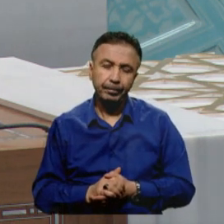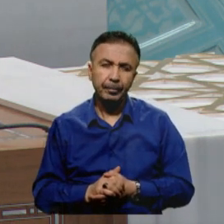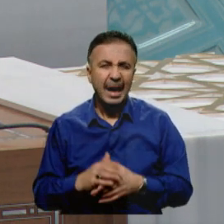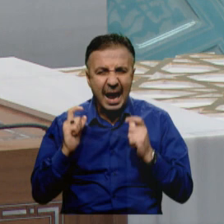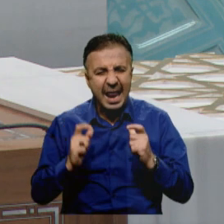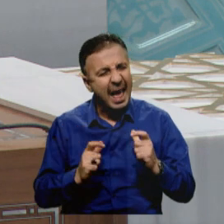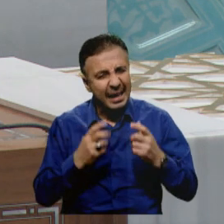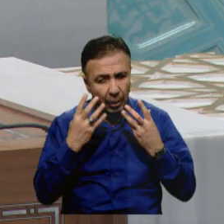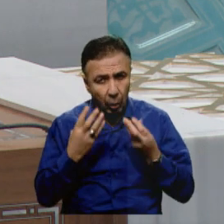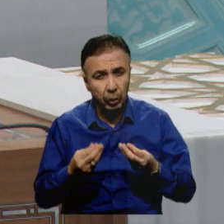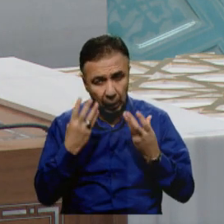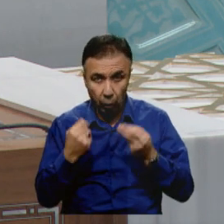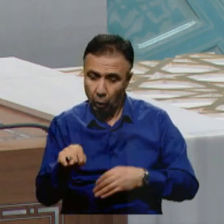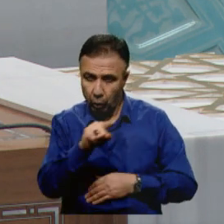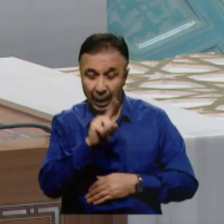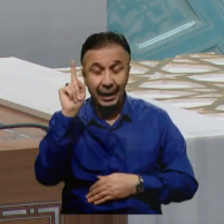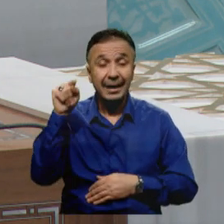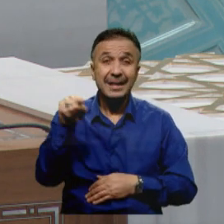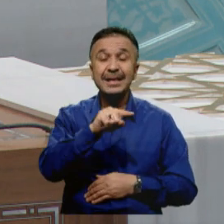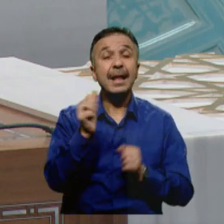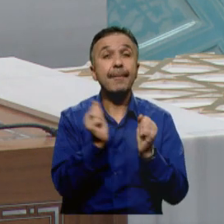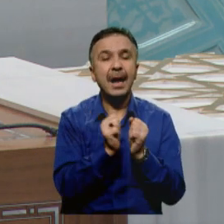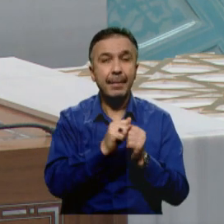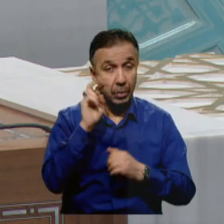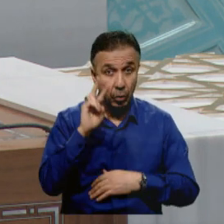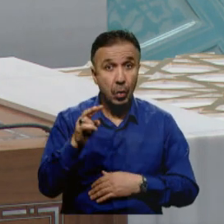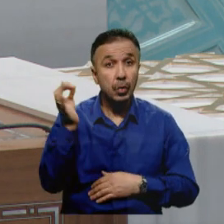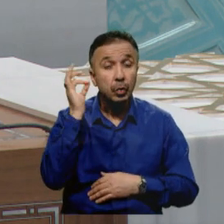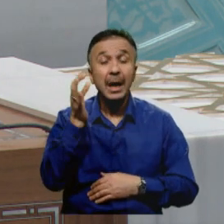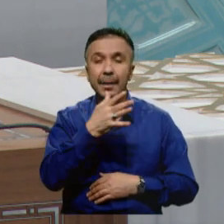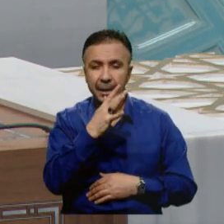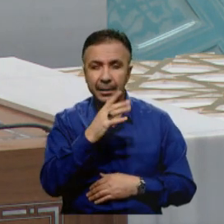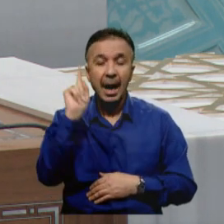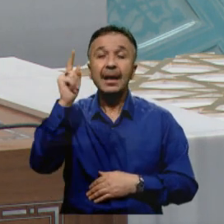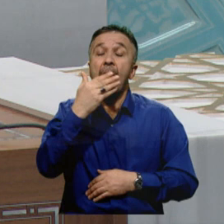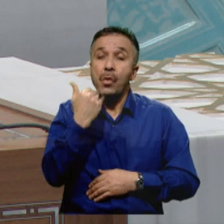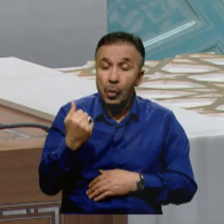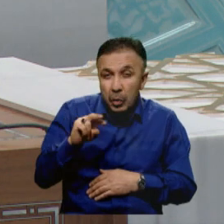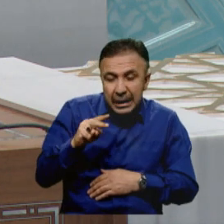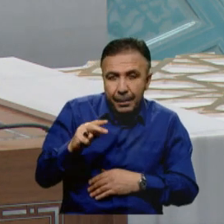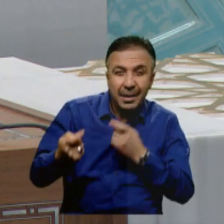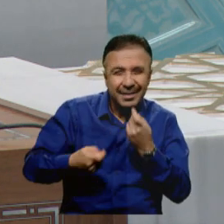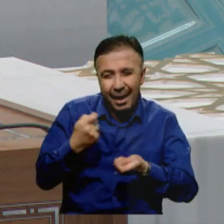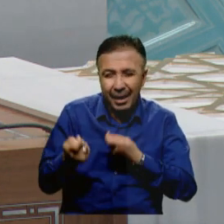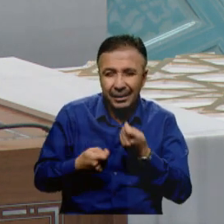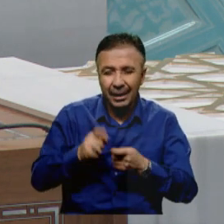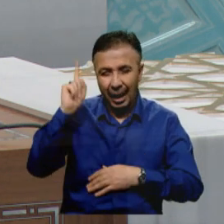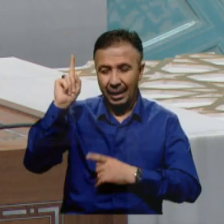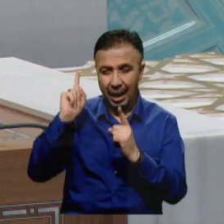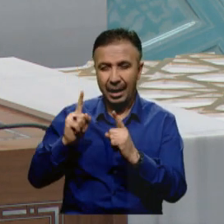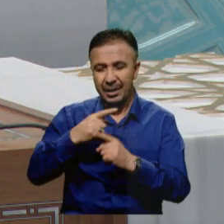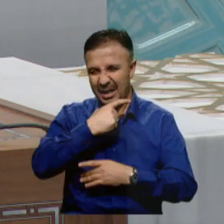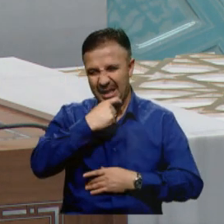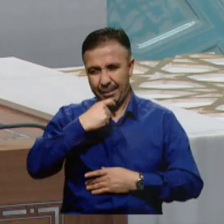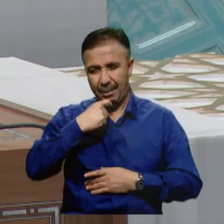Nerede olursanız olun, Allah sizinle beraberdir diyor. Allah yokmuş gibi davranırsak Allah'a karşı